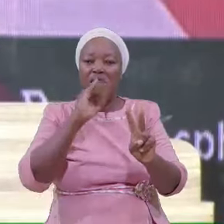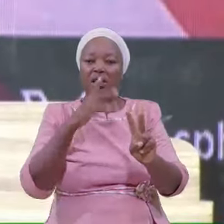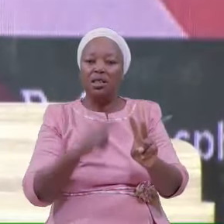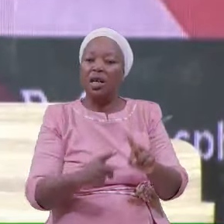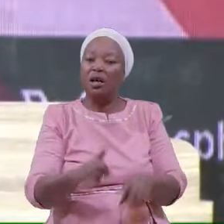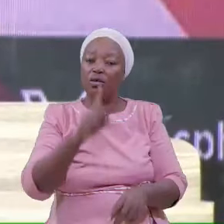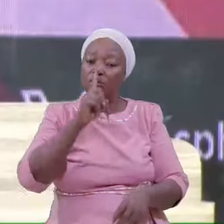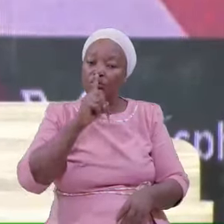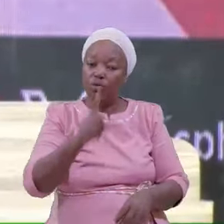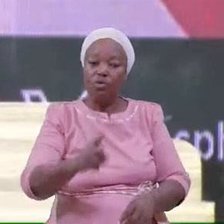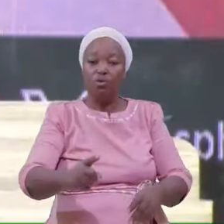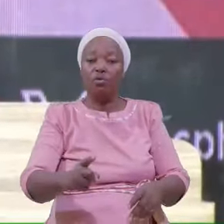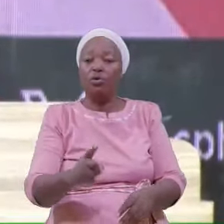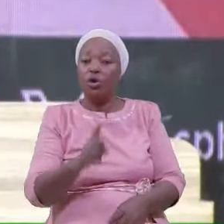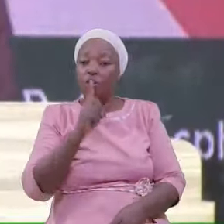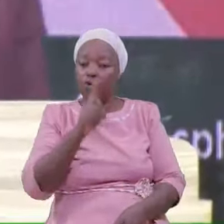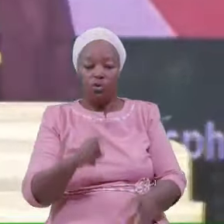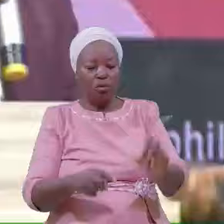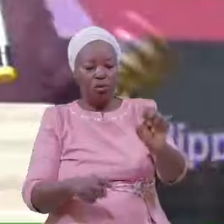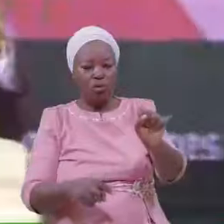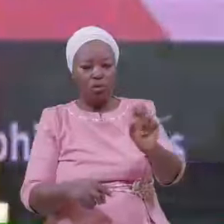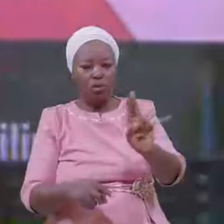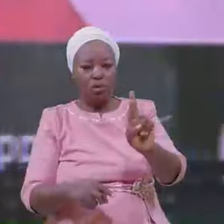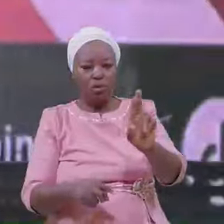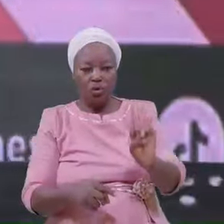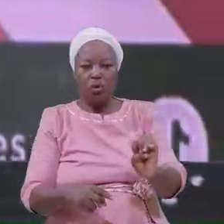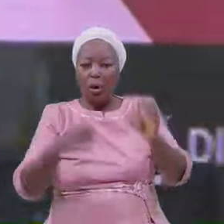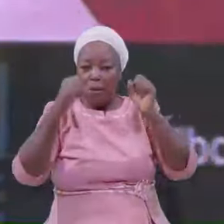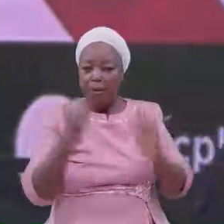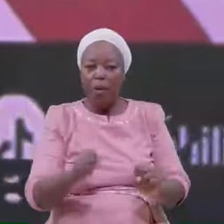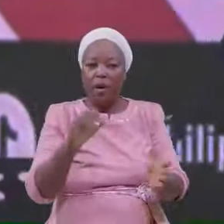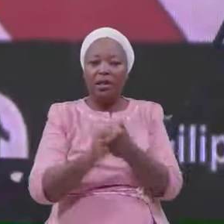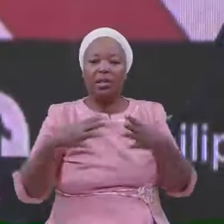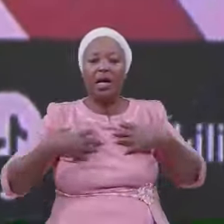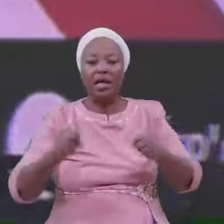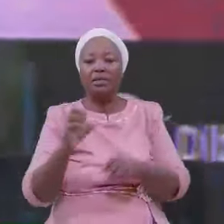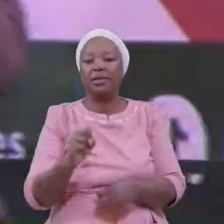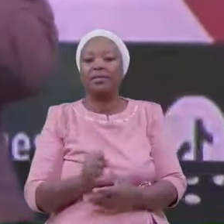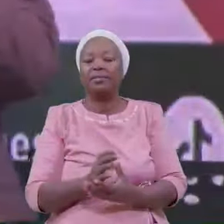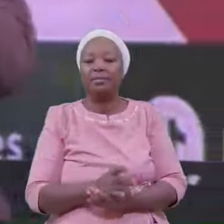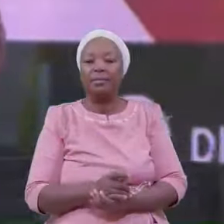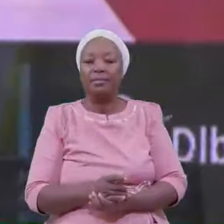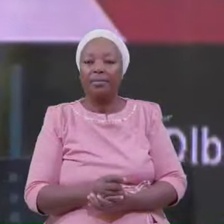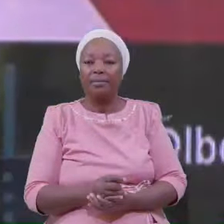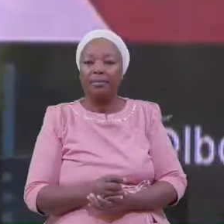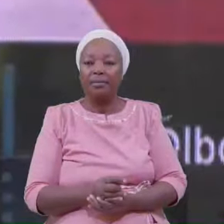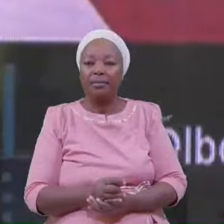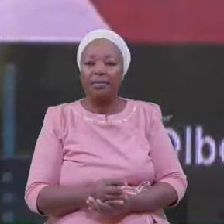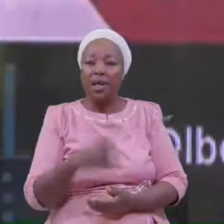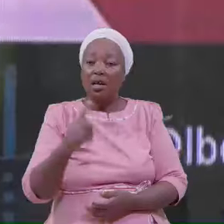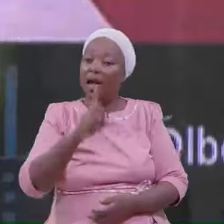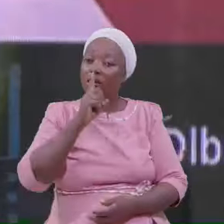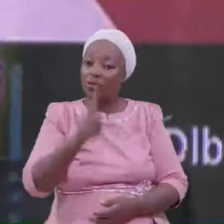power that heals. Ang pangalawang punto ay ang tunay na kapangyarihan the ng Diyos. The genuine na